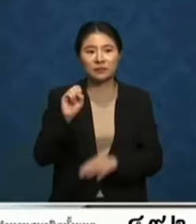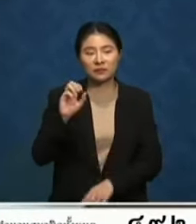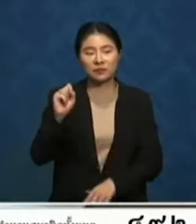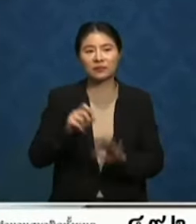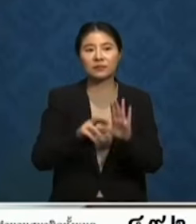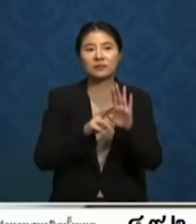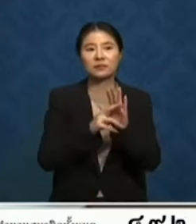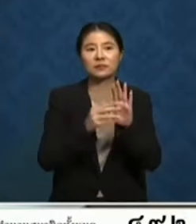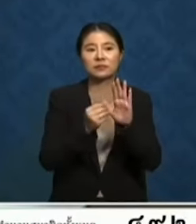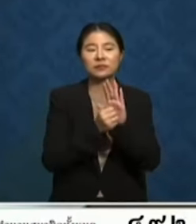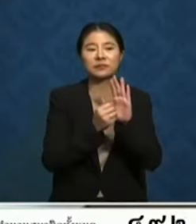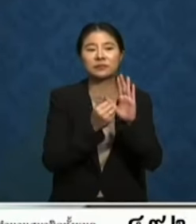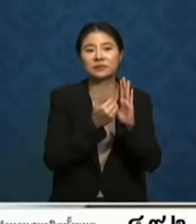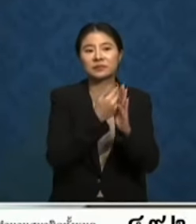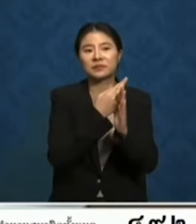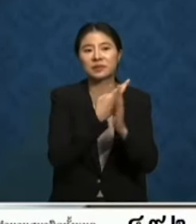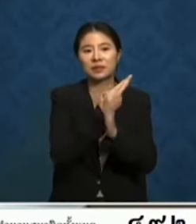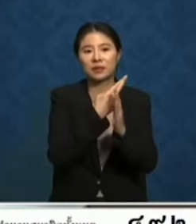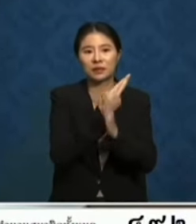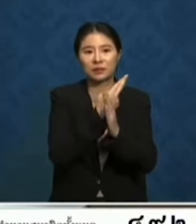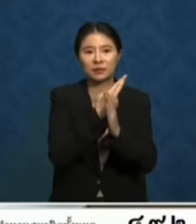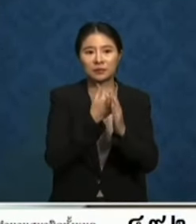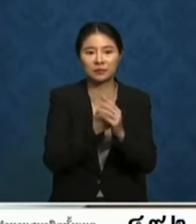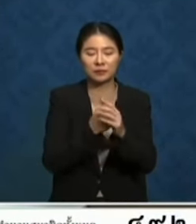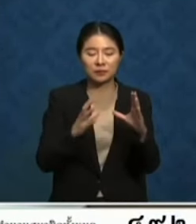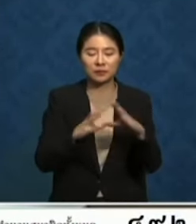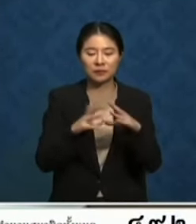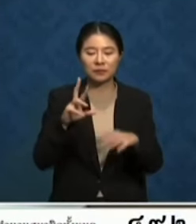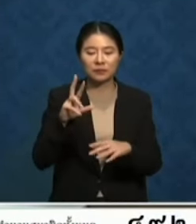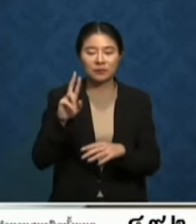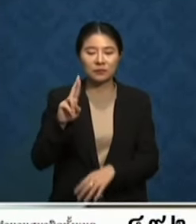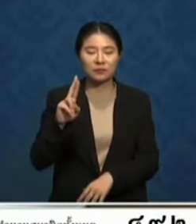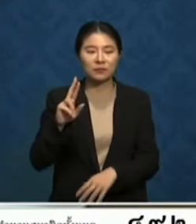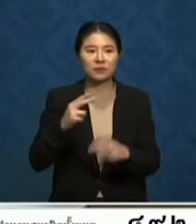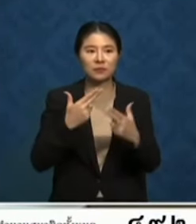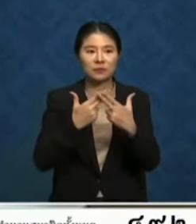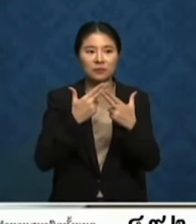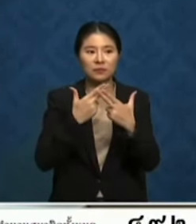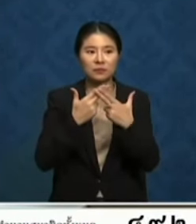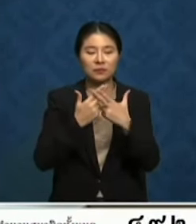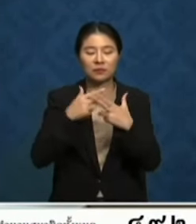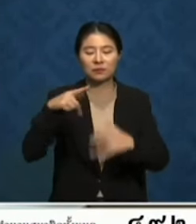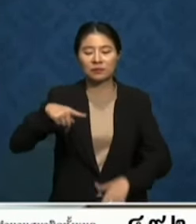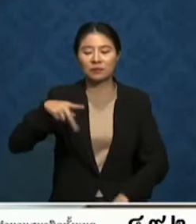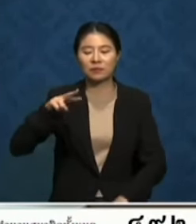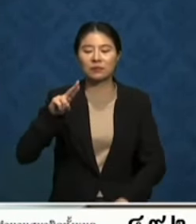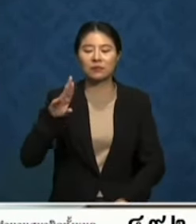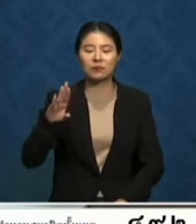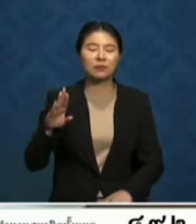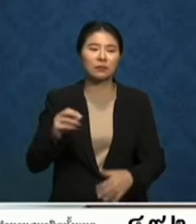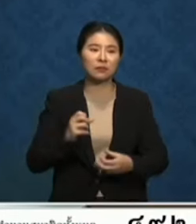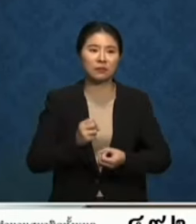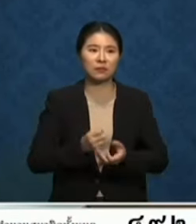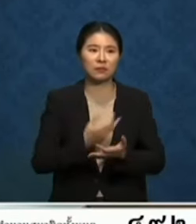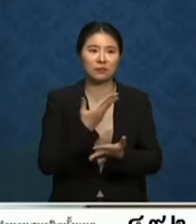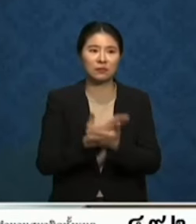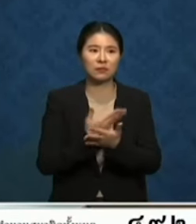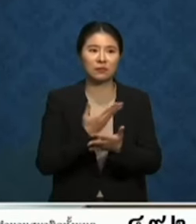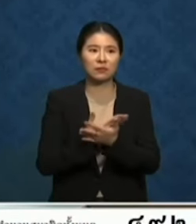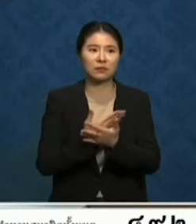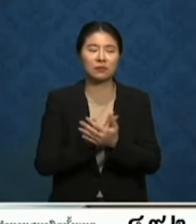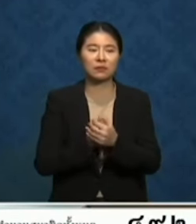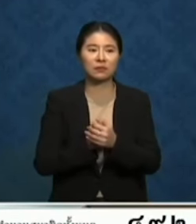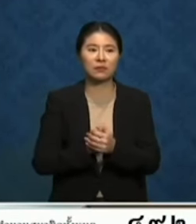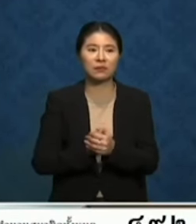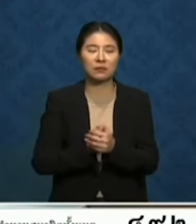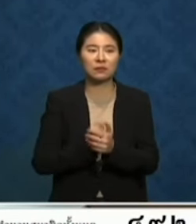วมไทยสร้างชาติท่านประธานครับผมขออภิปรายเกี่ยวกับร่างพระราชบัญญัตินะครับวินัยการเงินการคลัง